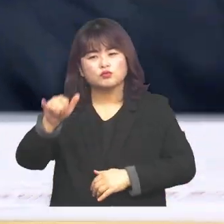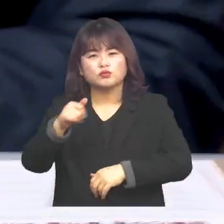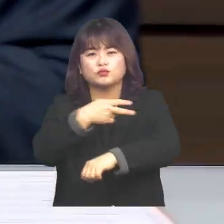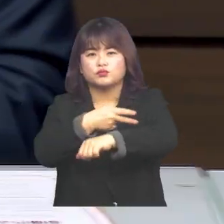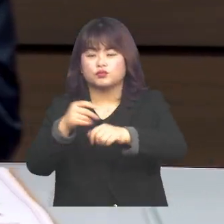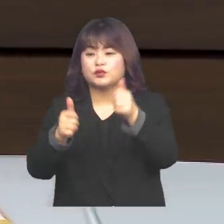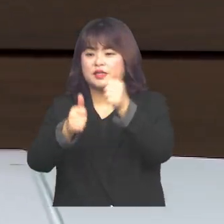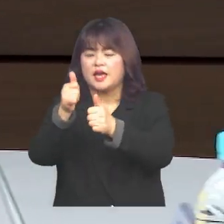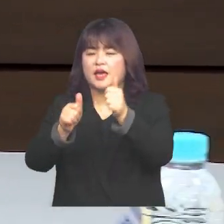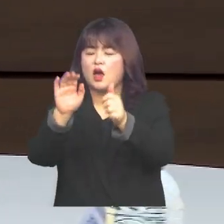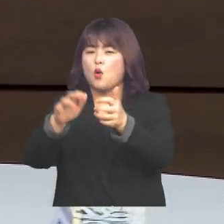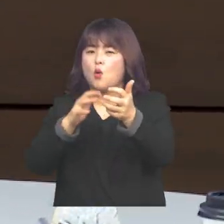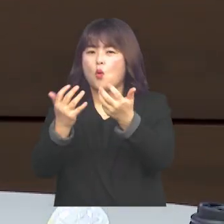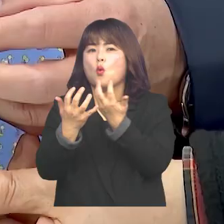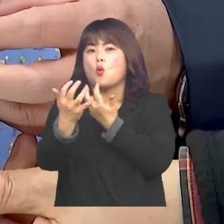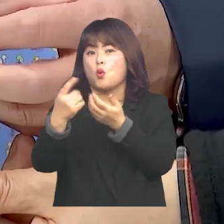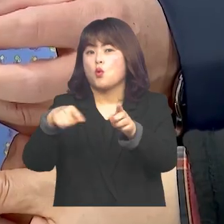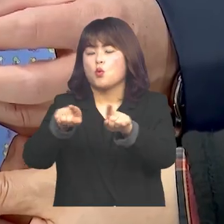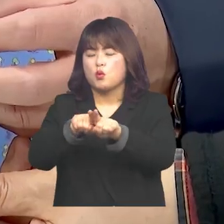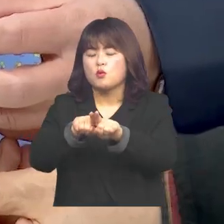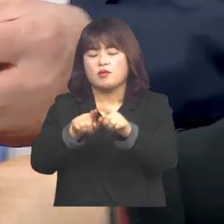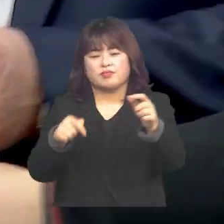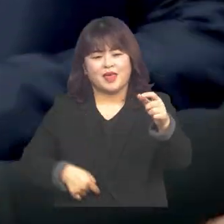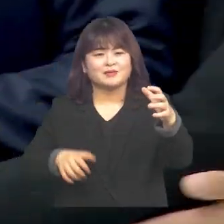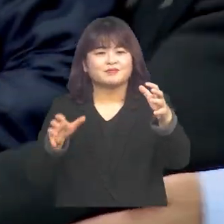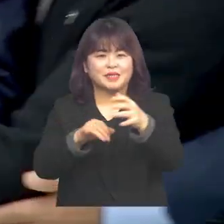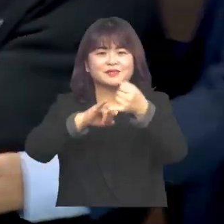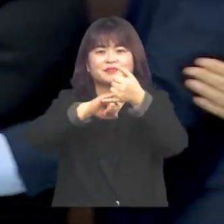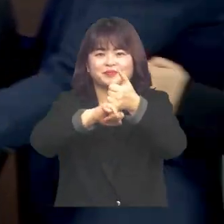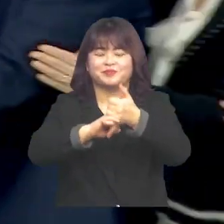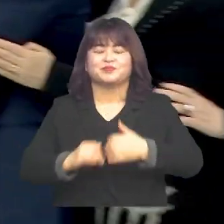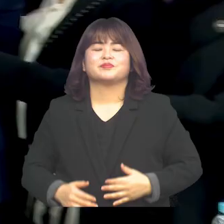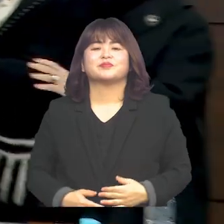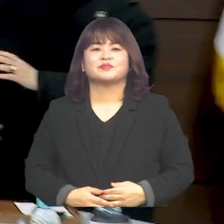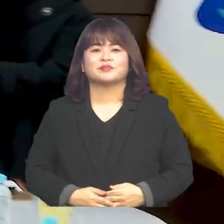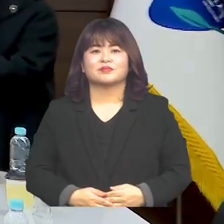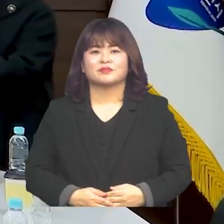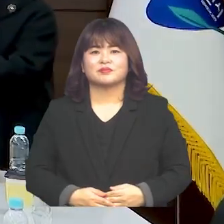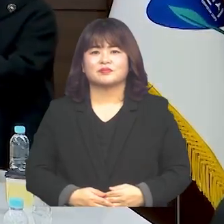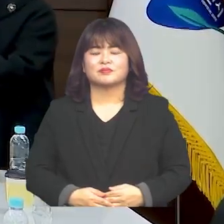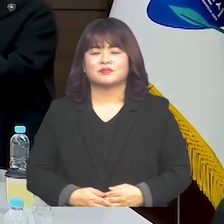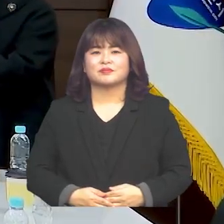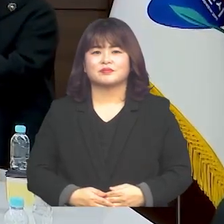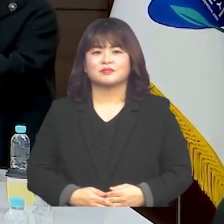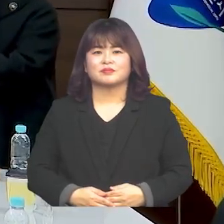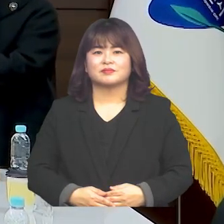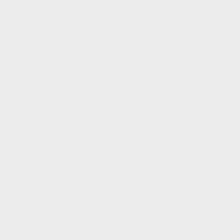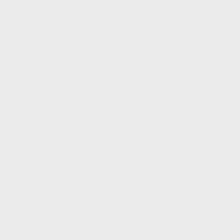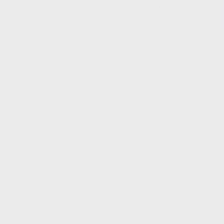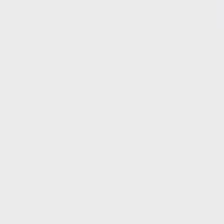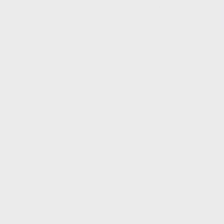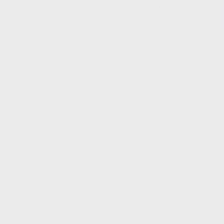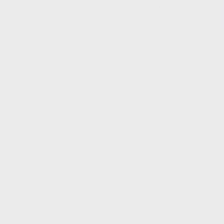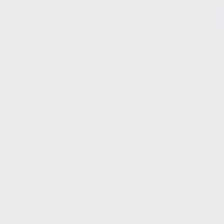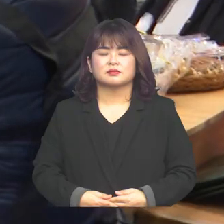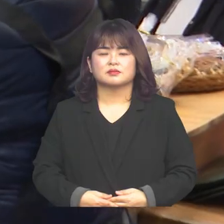장애인 수영대회를 성공적으로 개최할 수 있도록 상호 협력하자는 데 뜻을 모았습니다.